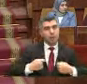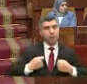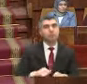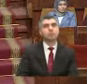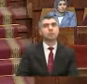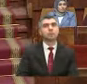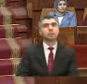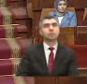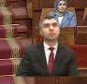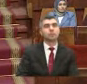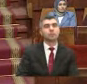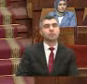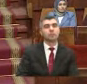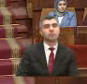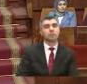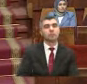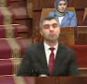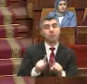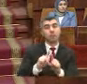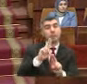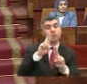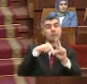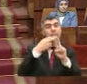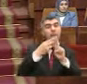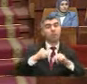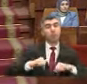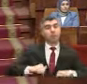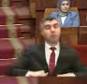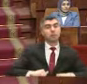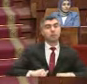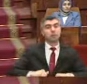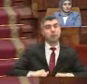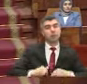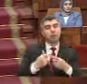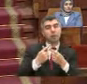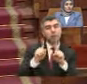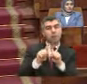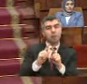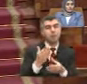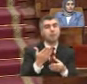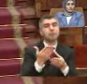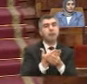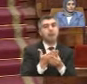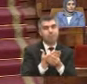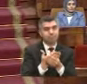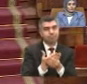شكرا السيد الوزير. بالنسبه للجواب ديال السيد الوزير عفيتني من ذكر الاسباب ديال الجامعه بالعيون،